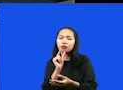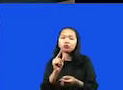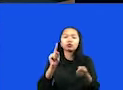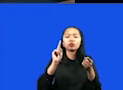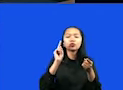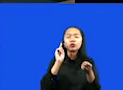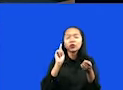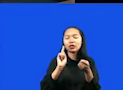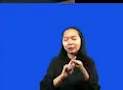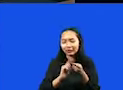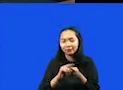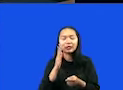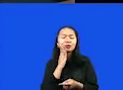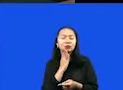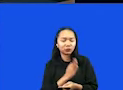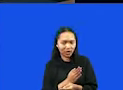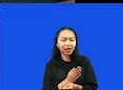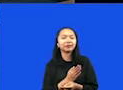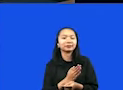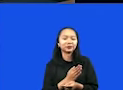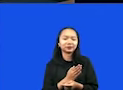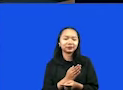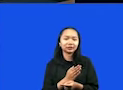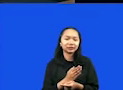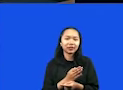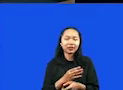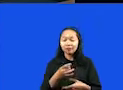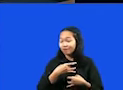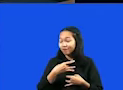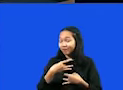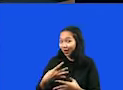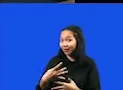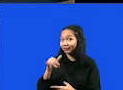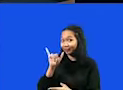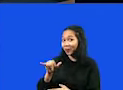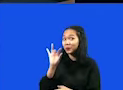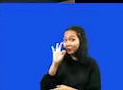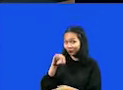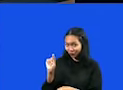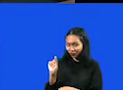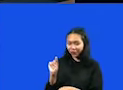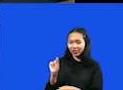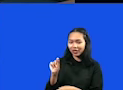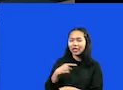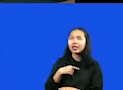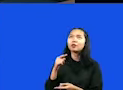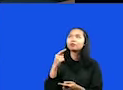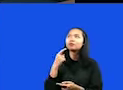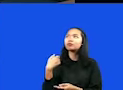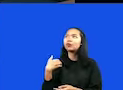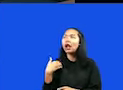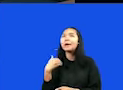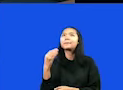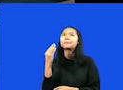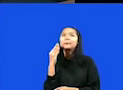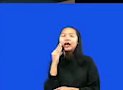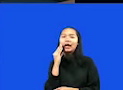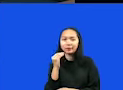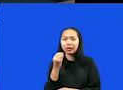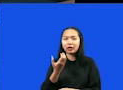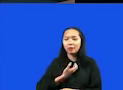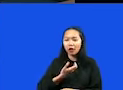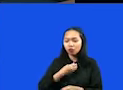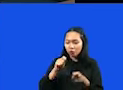kecerdasan buatan ini betul nah ini menarik sekali saya juga pernah punya pengalaman begitu ya ketika mau membuat